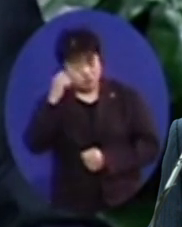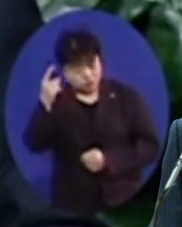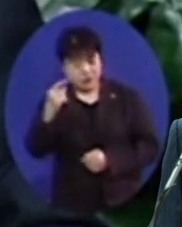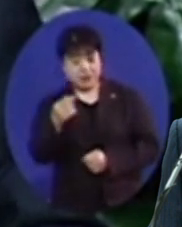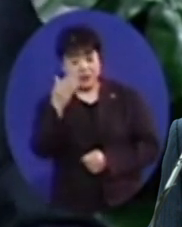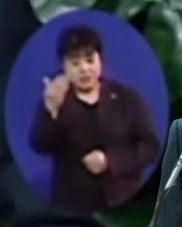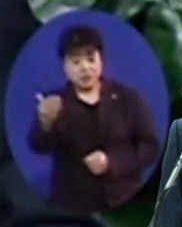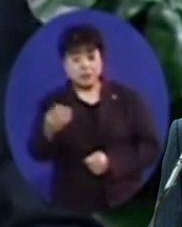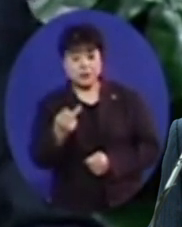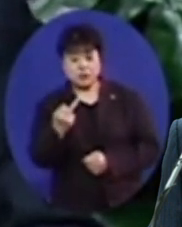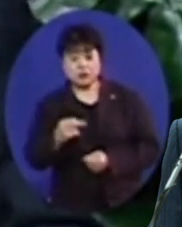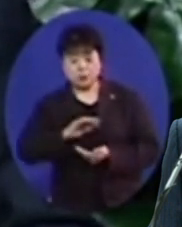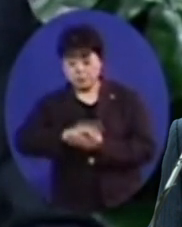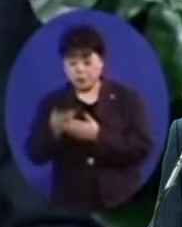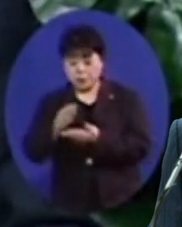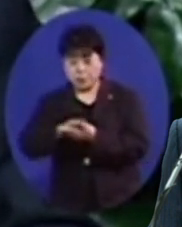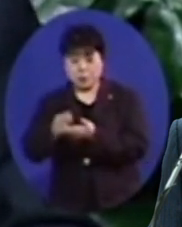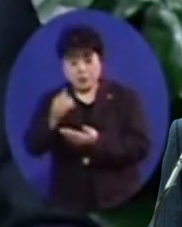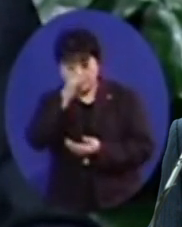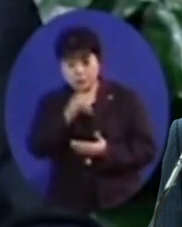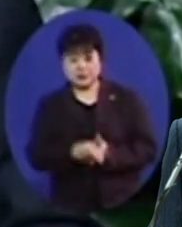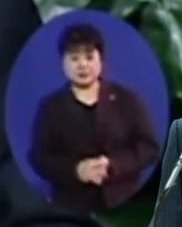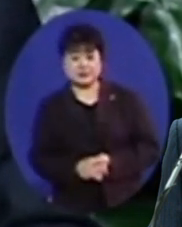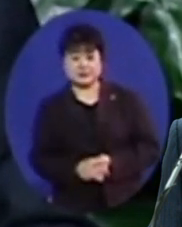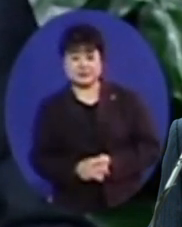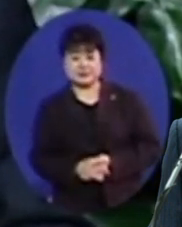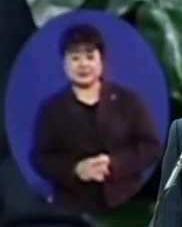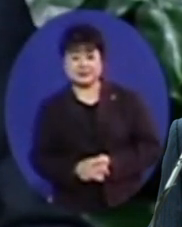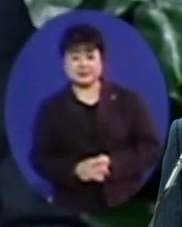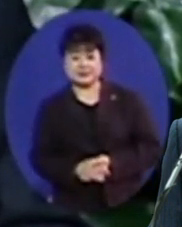여러분 12분도 더 변하지 않아요.